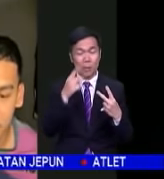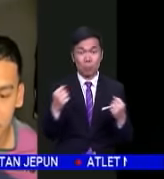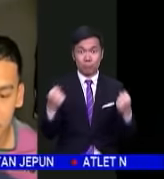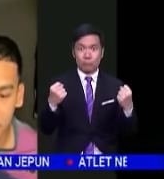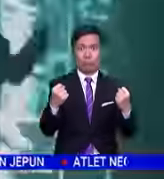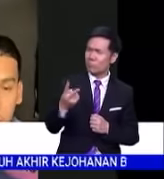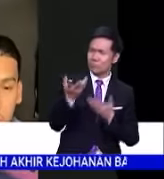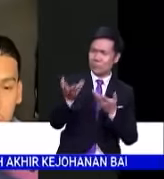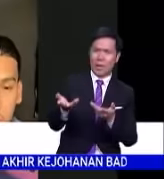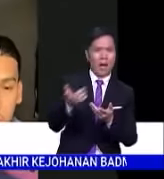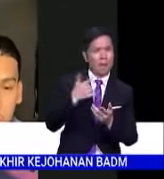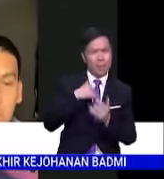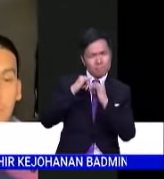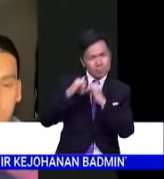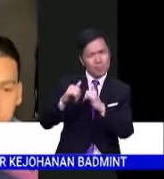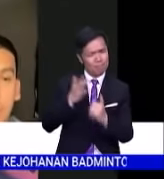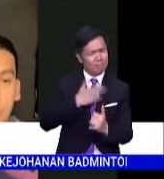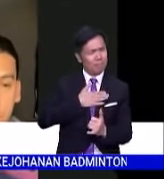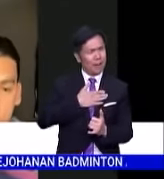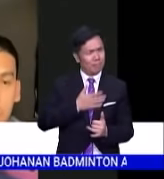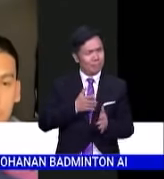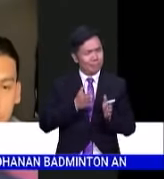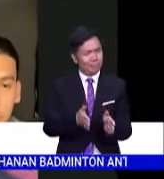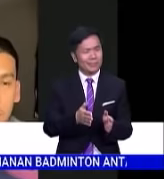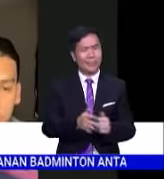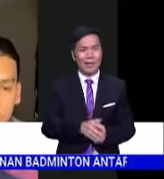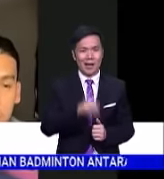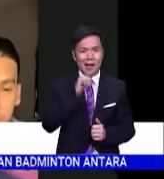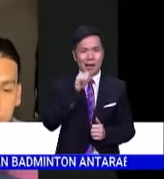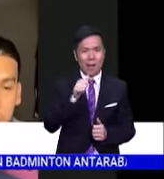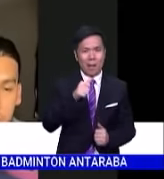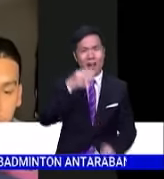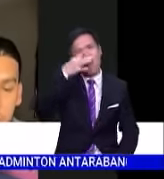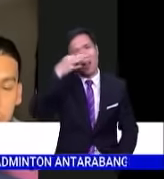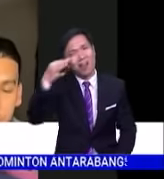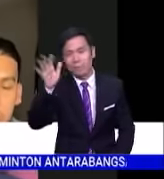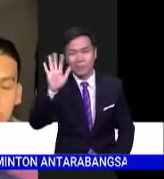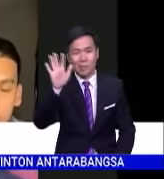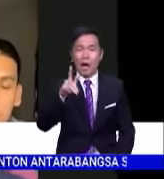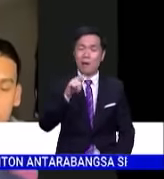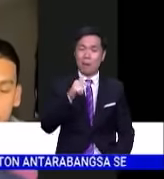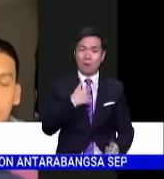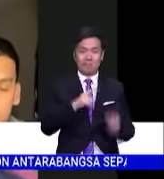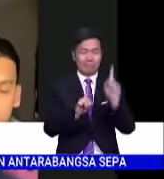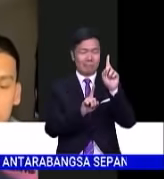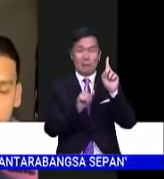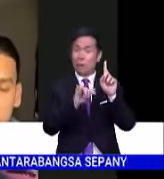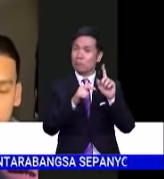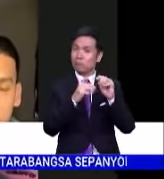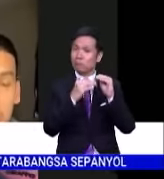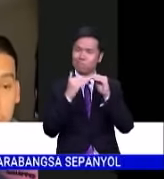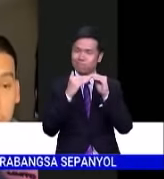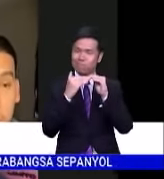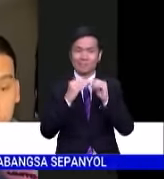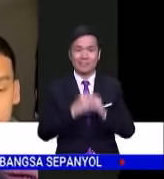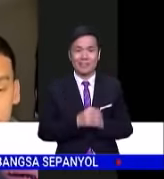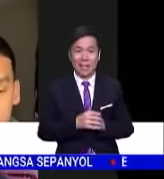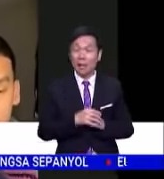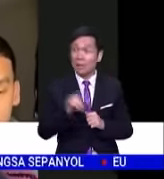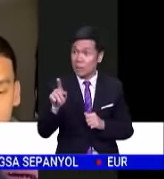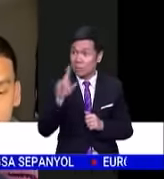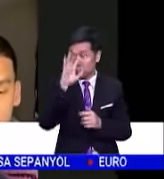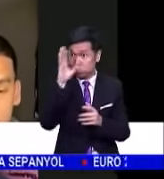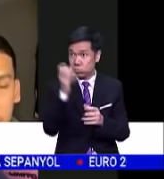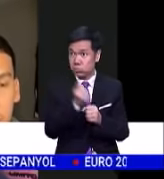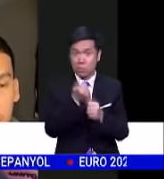strong kan, like own style, because I definitely don't want to macam tenggelamkan diri. Kalau confident